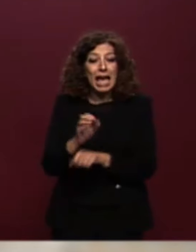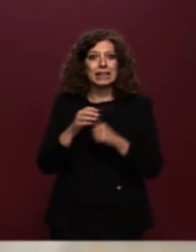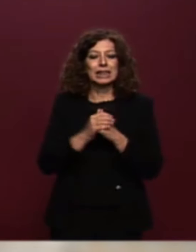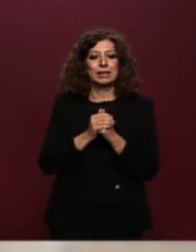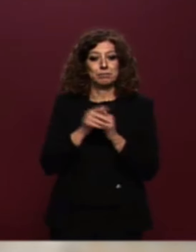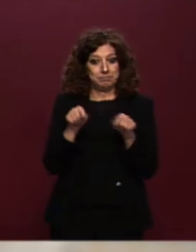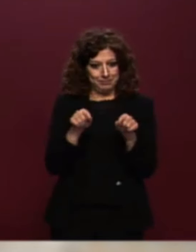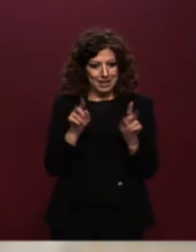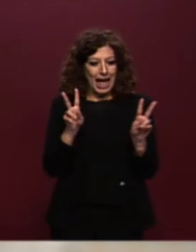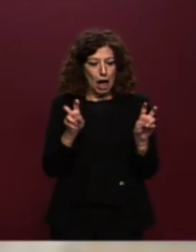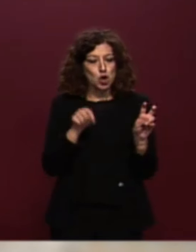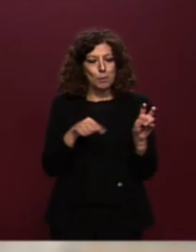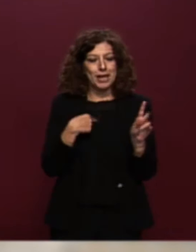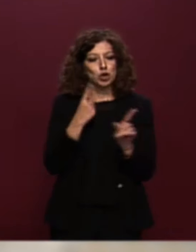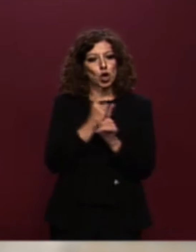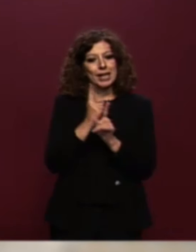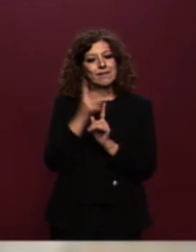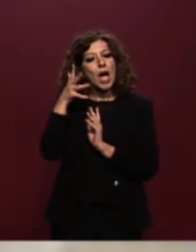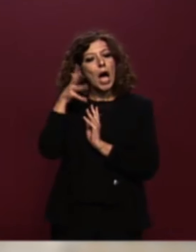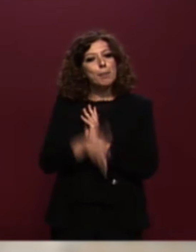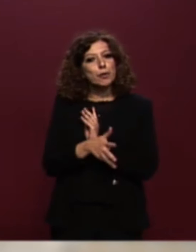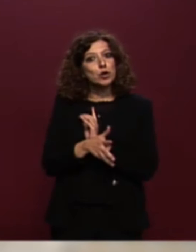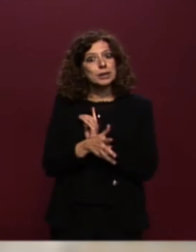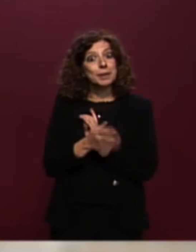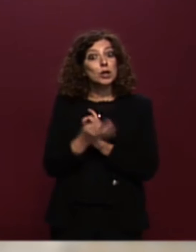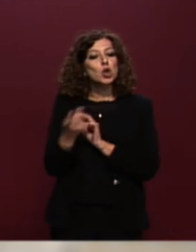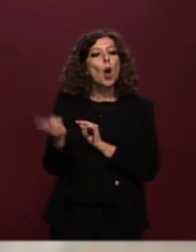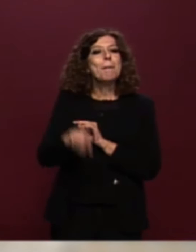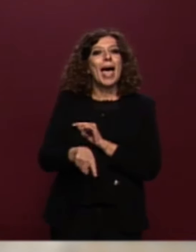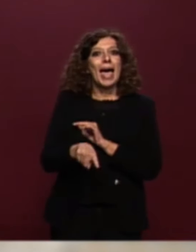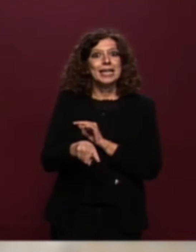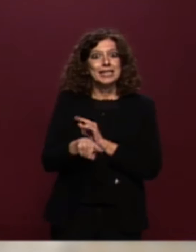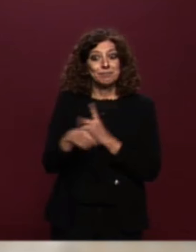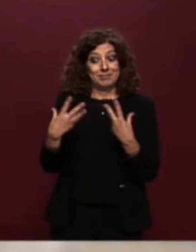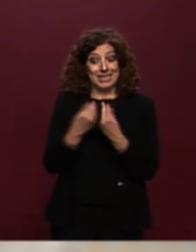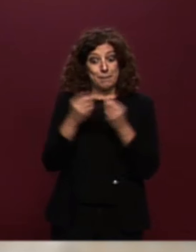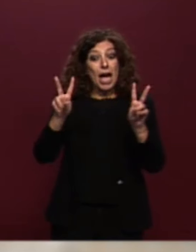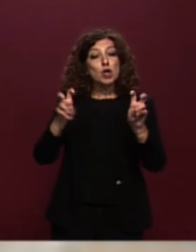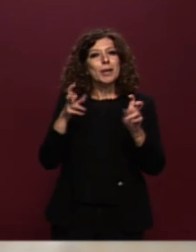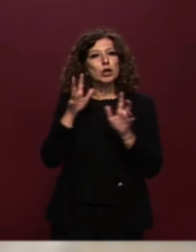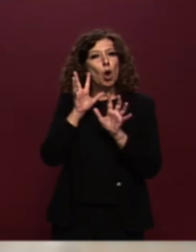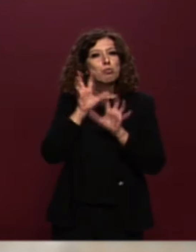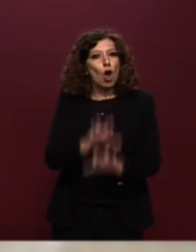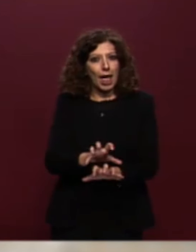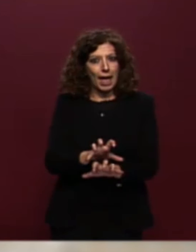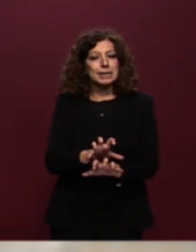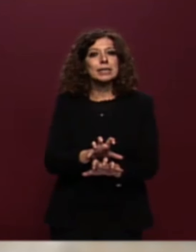sarà oggetto di approfondimento sempre domani, insieme al tema delle molestie e i rischi